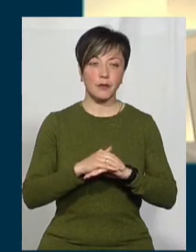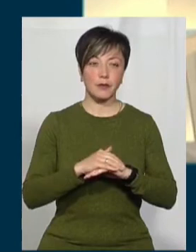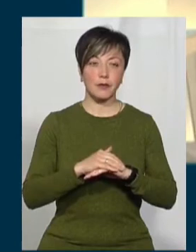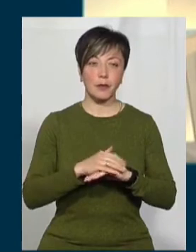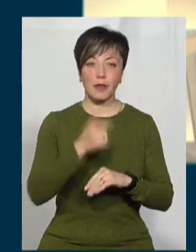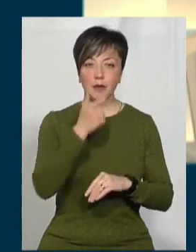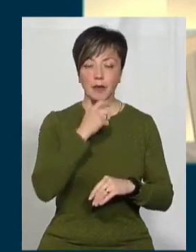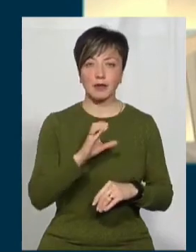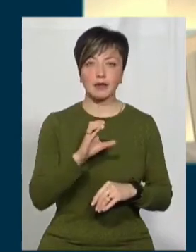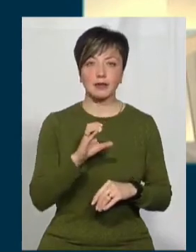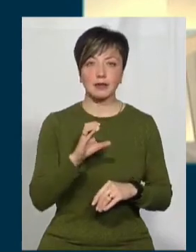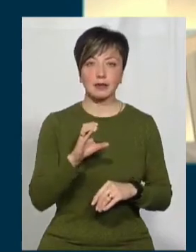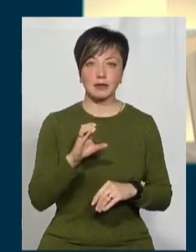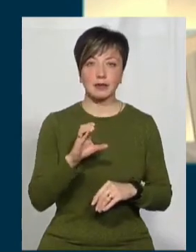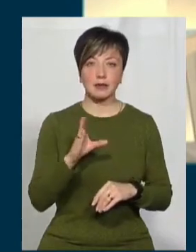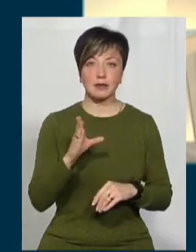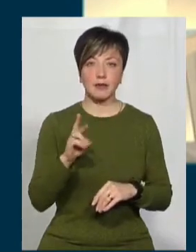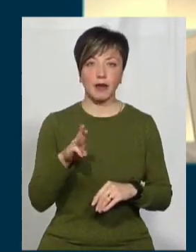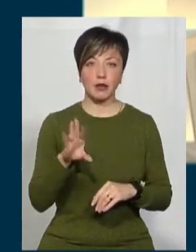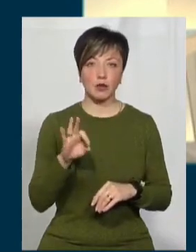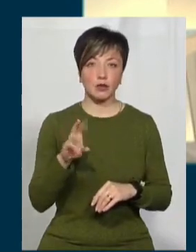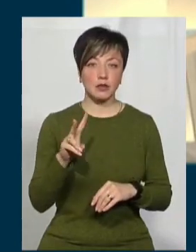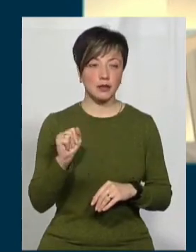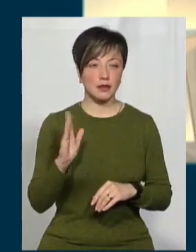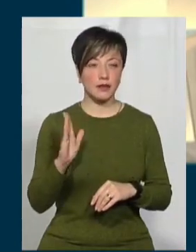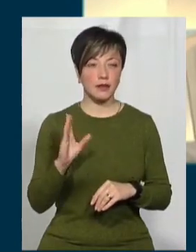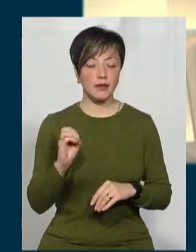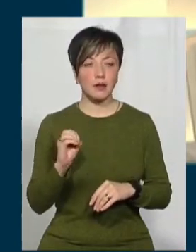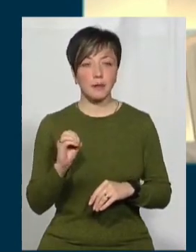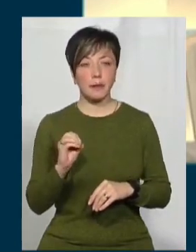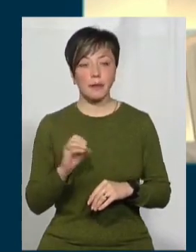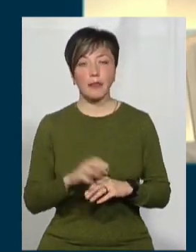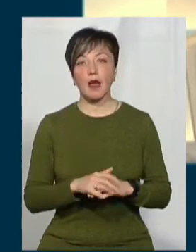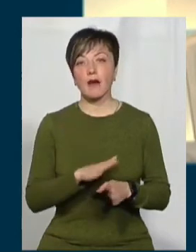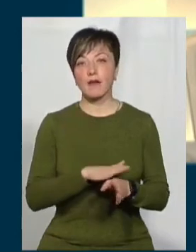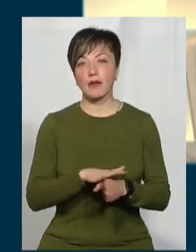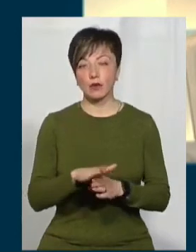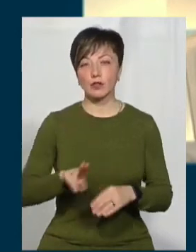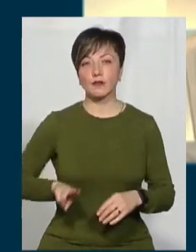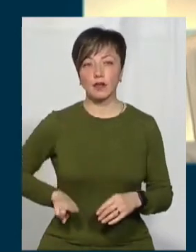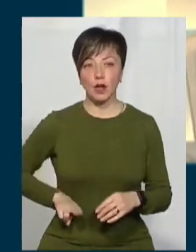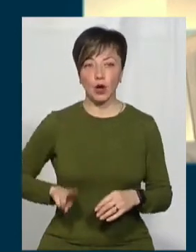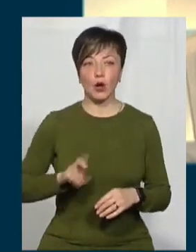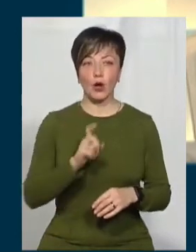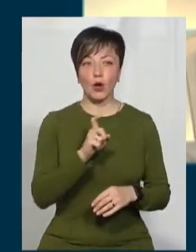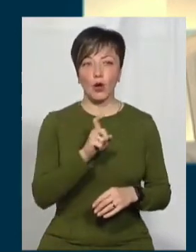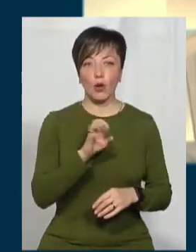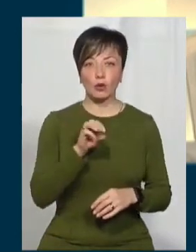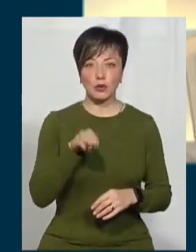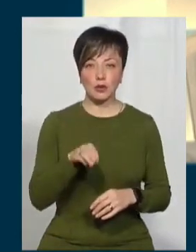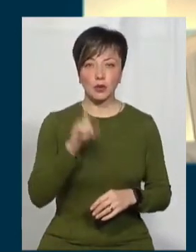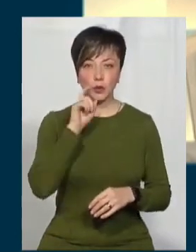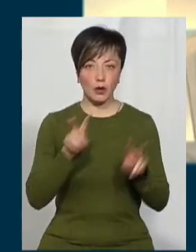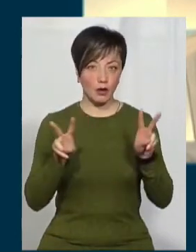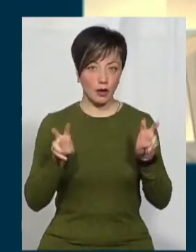Добрий вечір, пане Святославе. Так, так. Святослав Абрамов, виконавчий директор Coast Ukraine, із нами